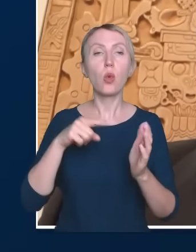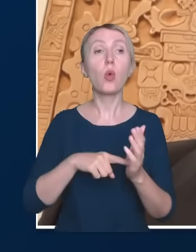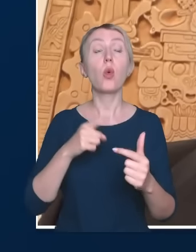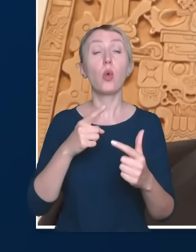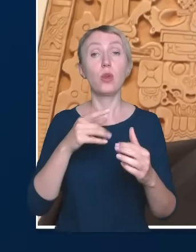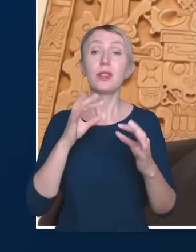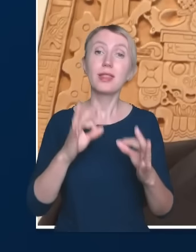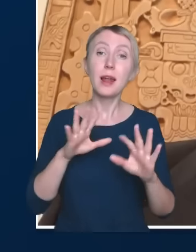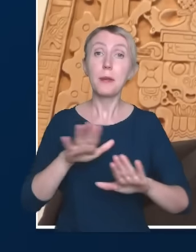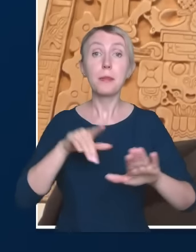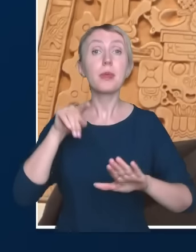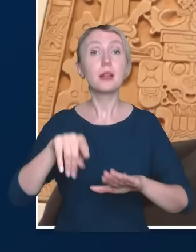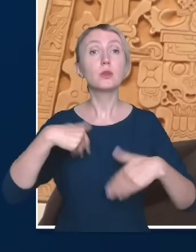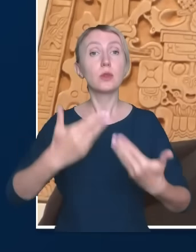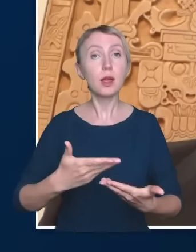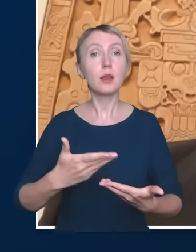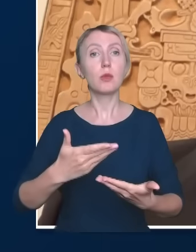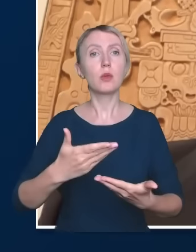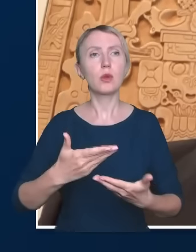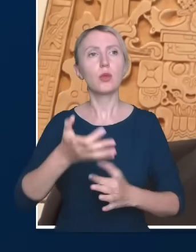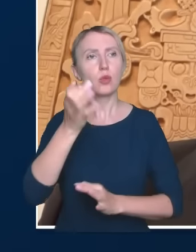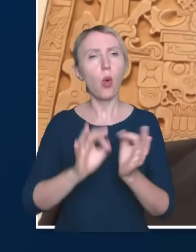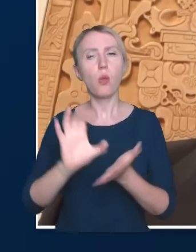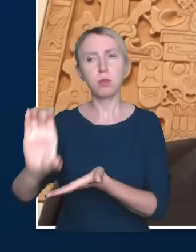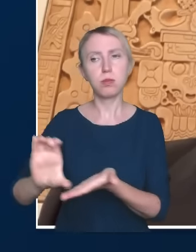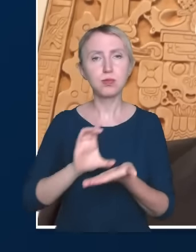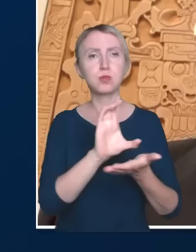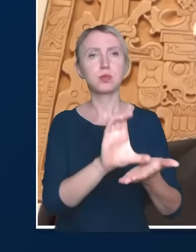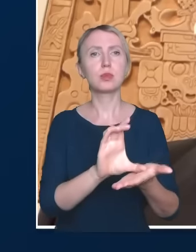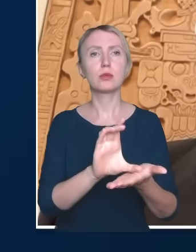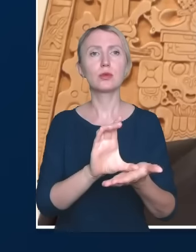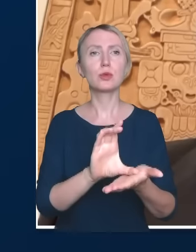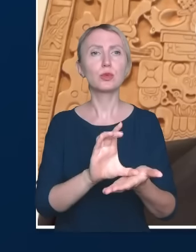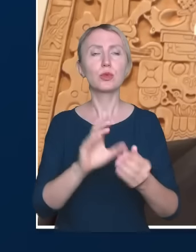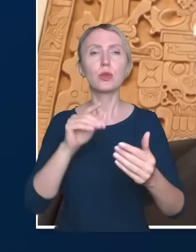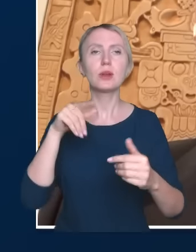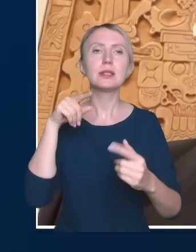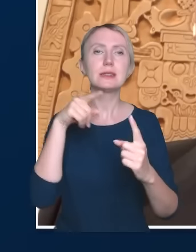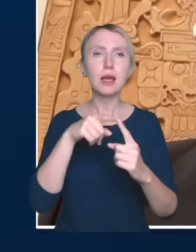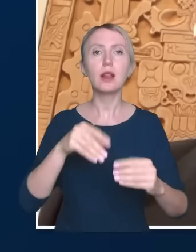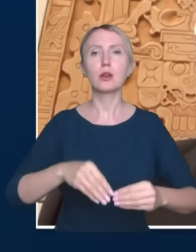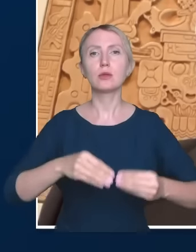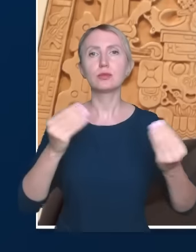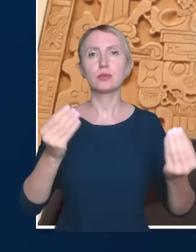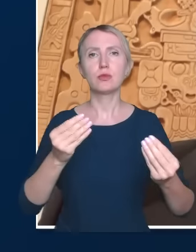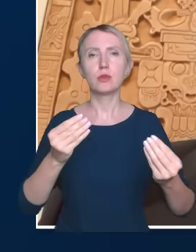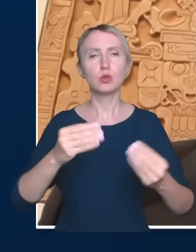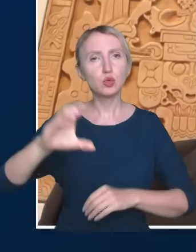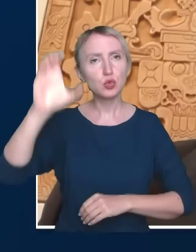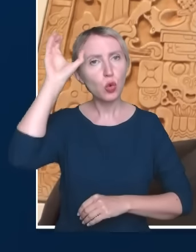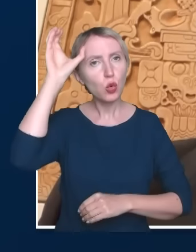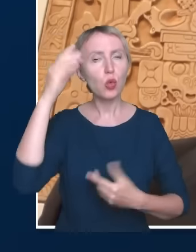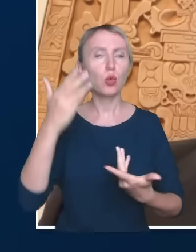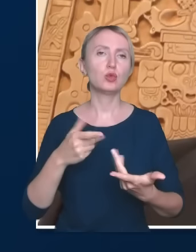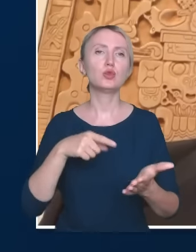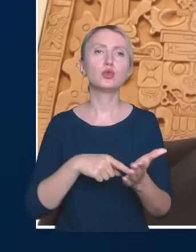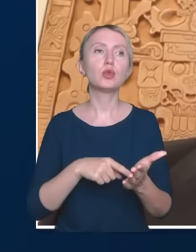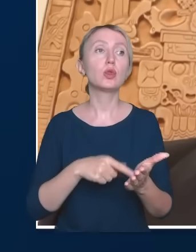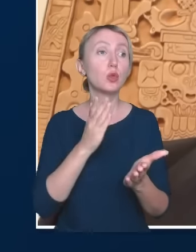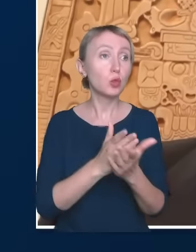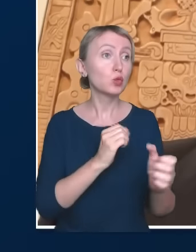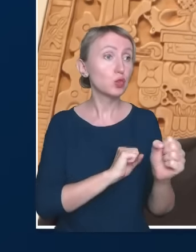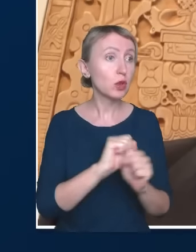tu i teraz przeznaczamy bardzo konkretne środki na rozbudowę zdolności zarówno istniejących, jak